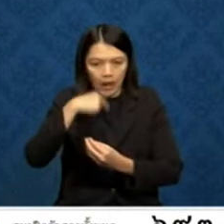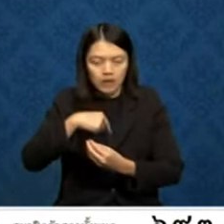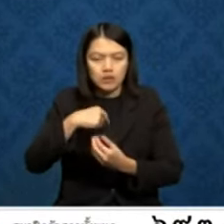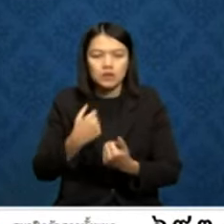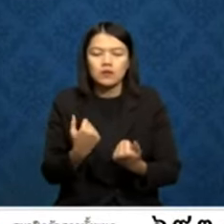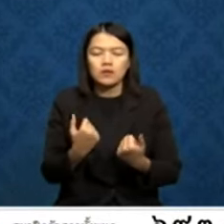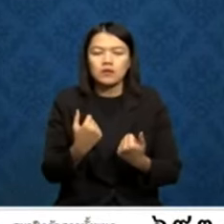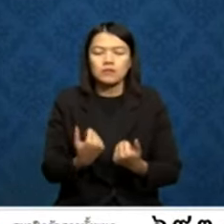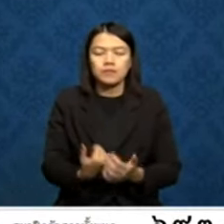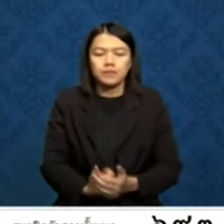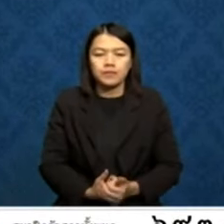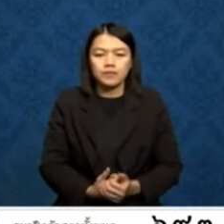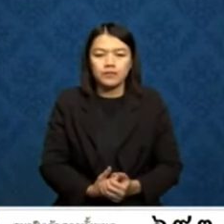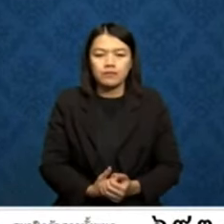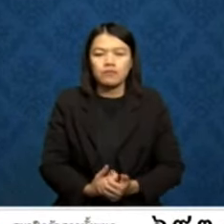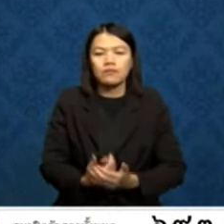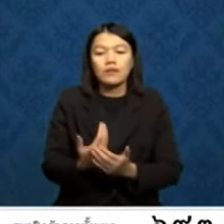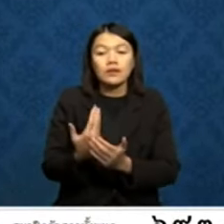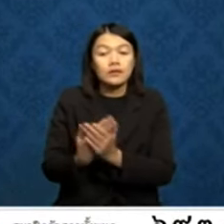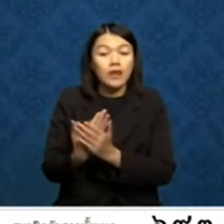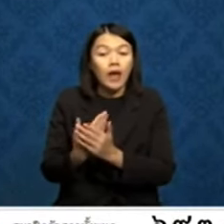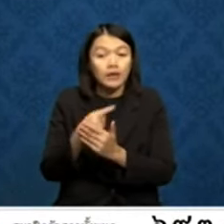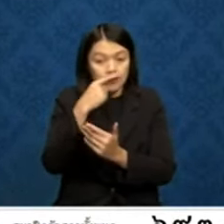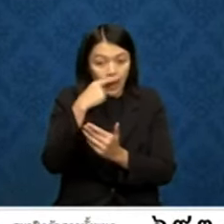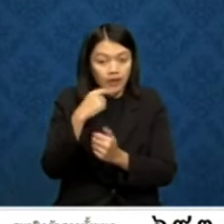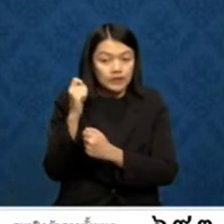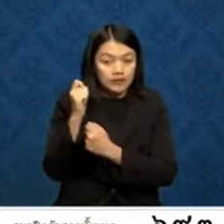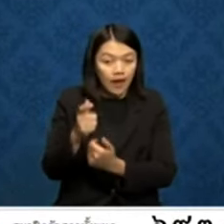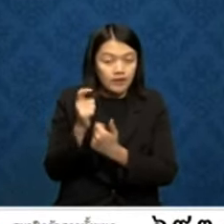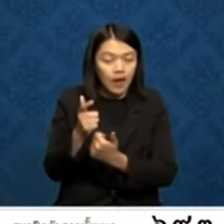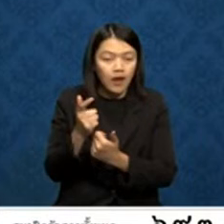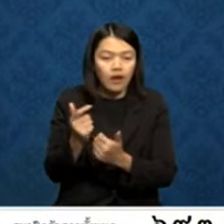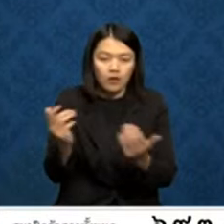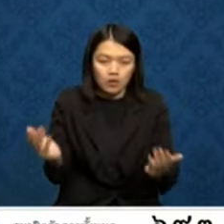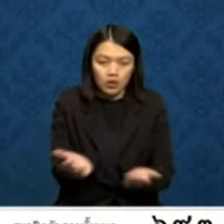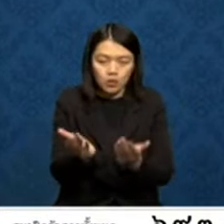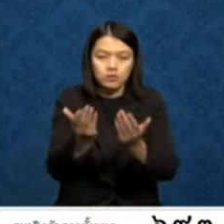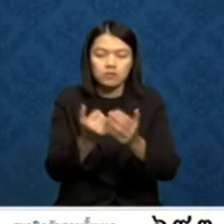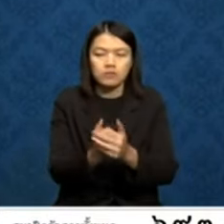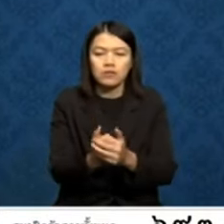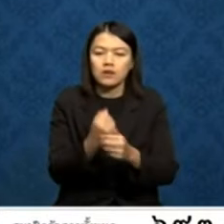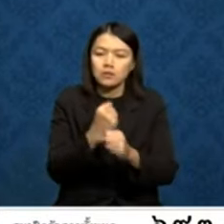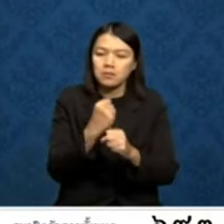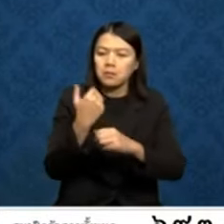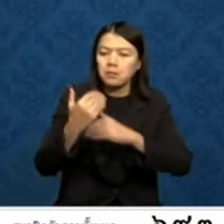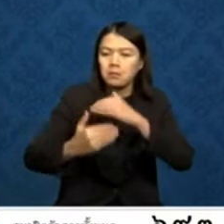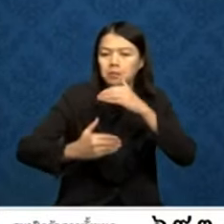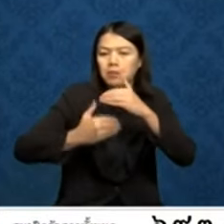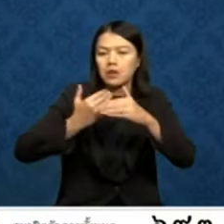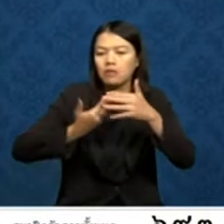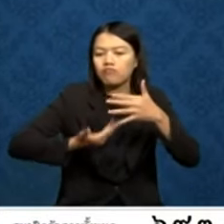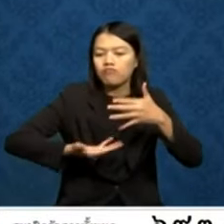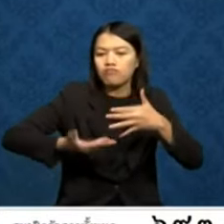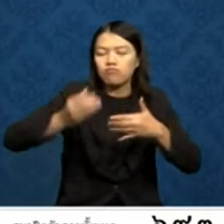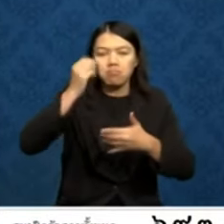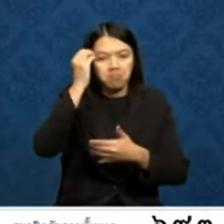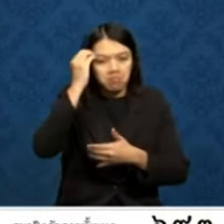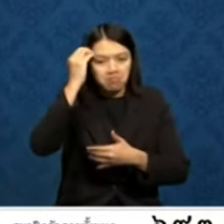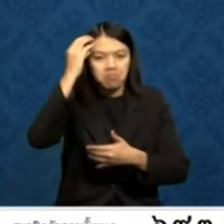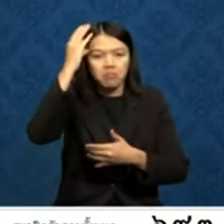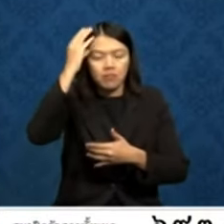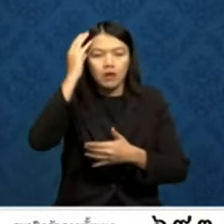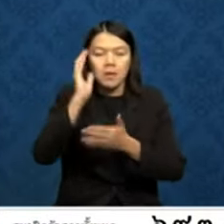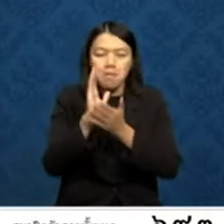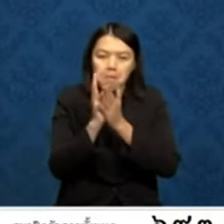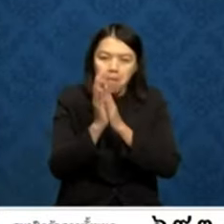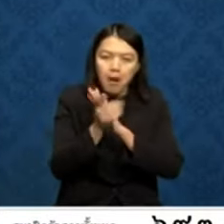ที่ยังรักษาการจ้างงานควบคู่กับการส่งเสริมการพัฒนายกระดับทักษะและการปรับ